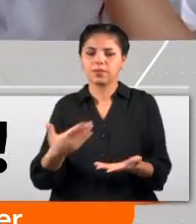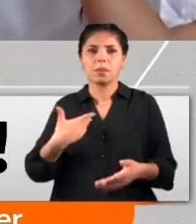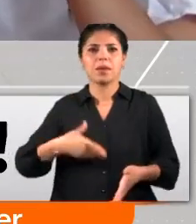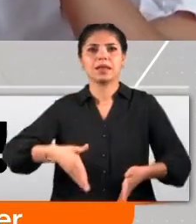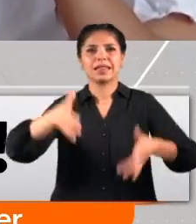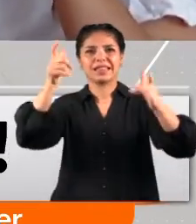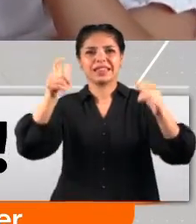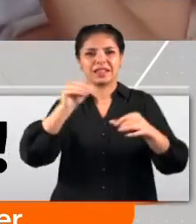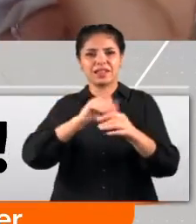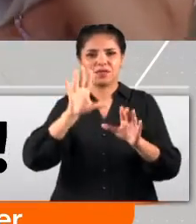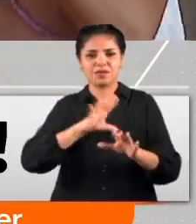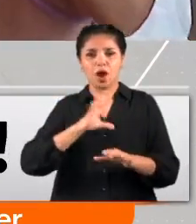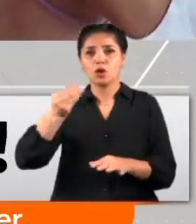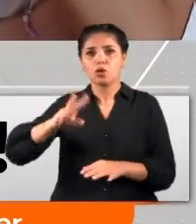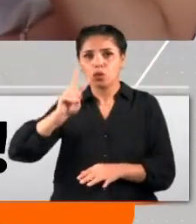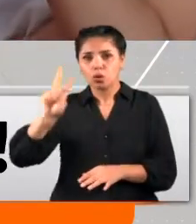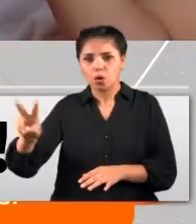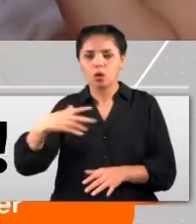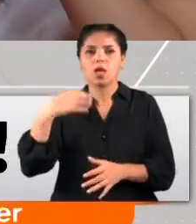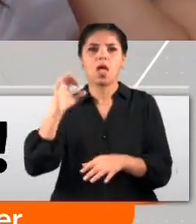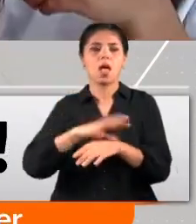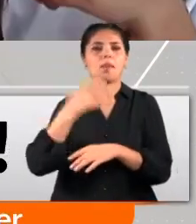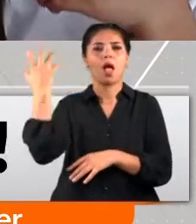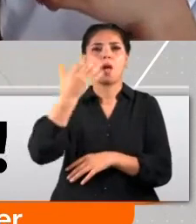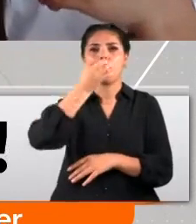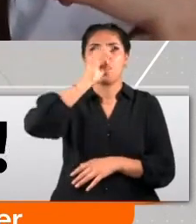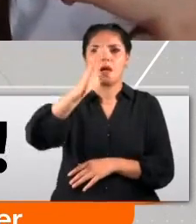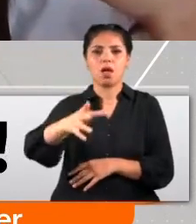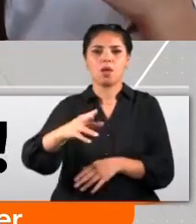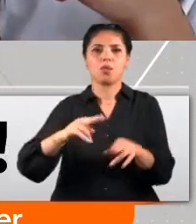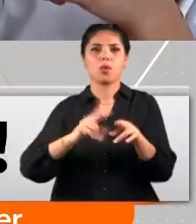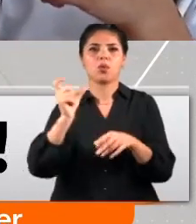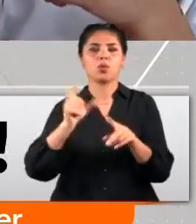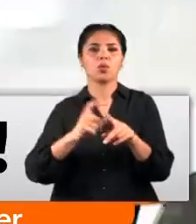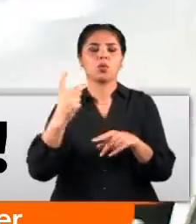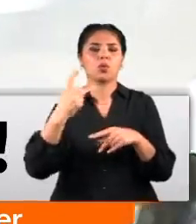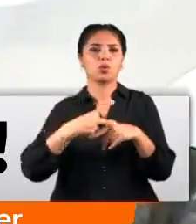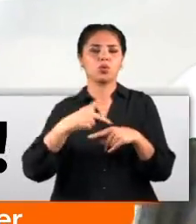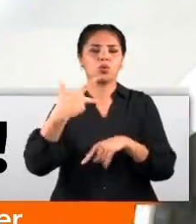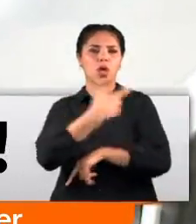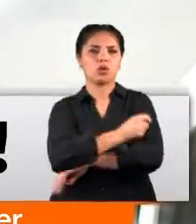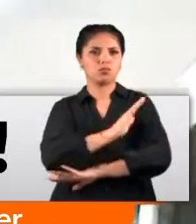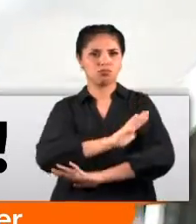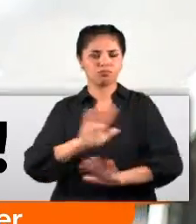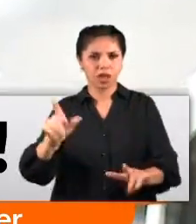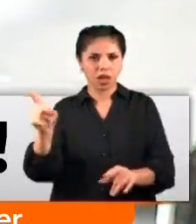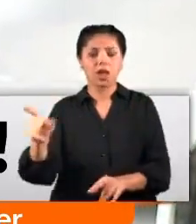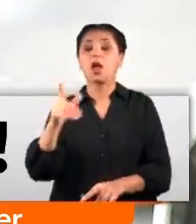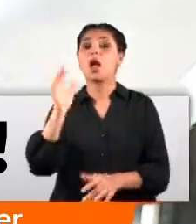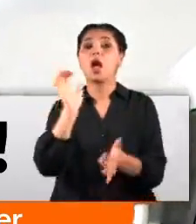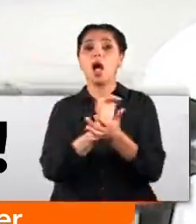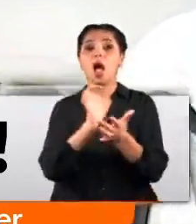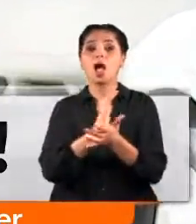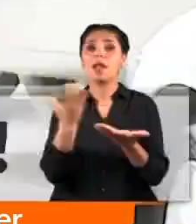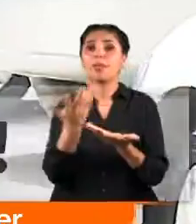içindeydim. İkra'yı gördüm. Hemen zaten ambulansa haber verdiler. Orada kuduz aşıları yapıldı İkra'nın. İkra'nın ailesi olayın nasıl